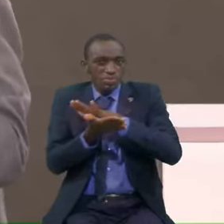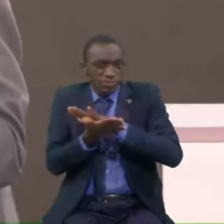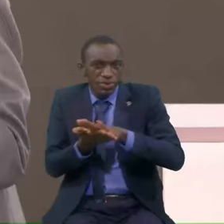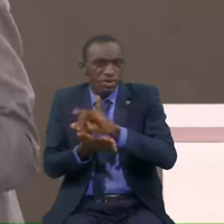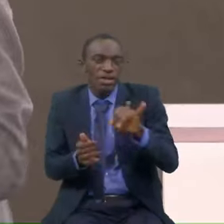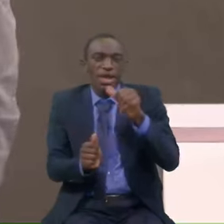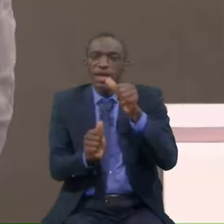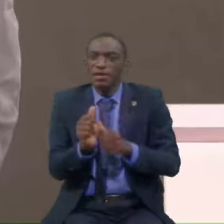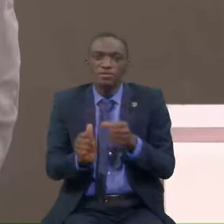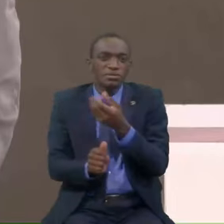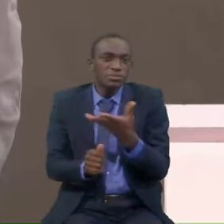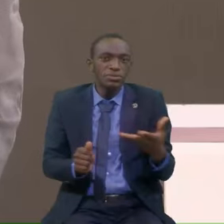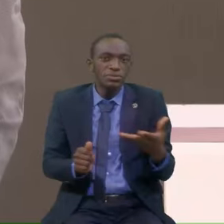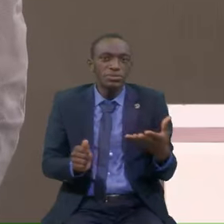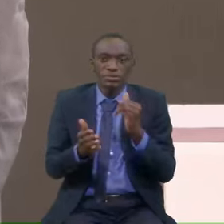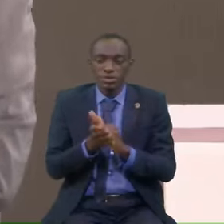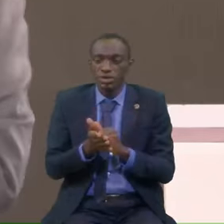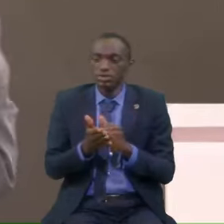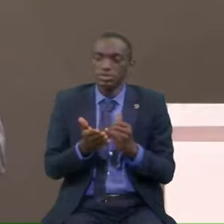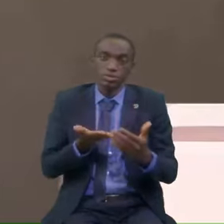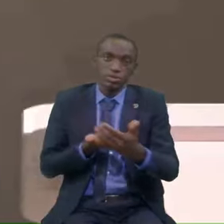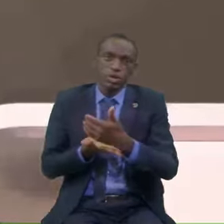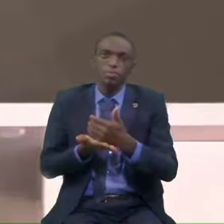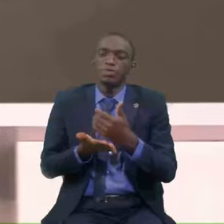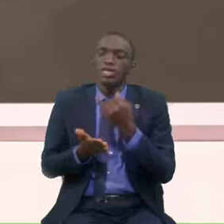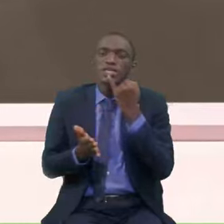Est-ce que le balayage de ces choses?